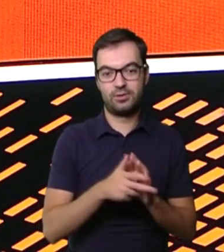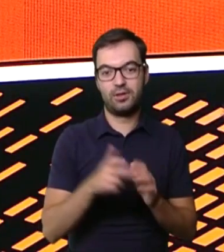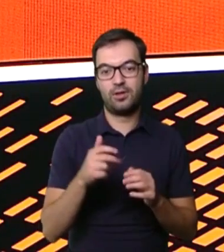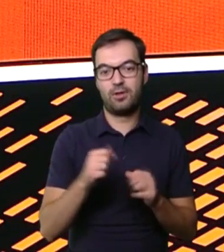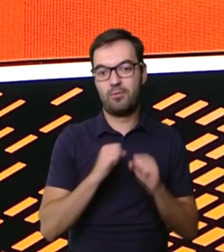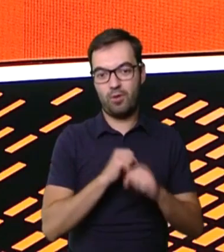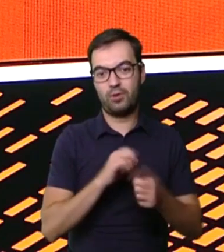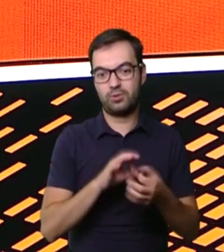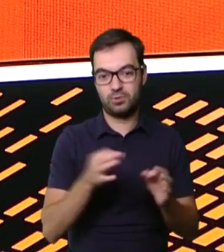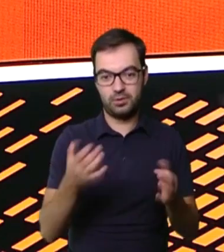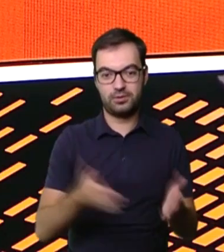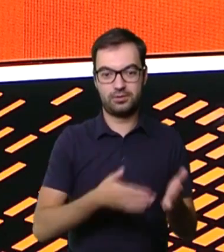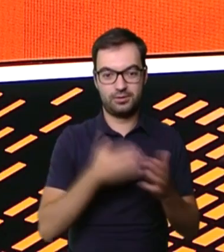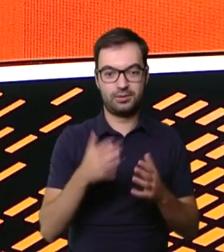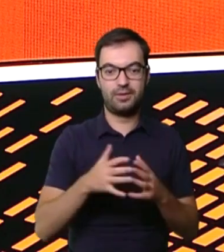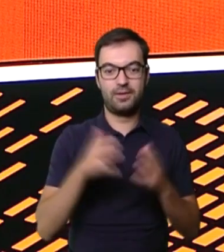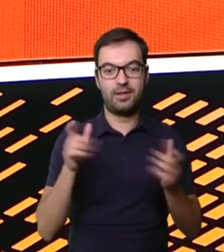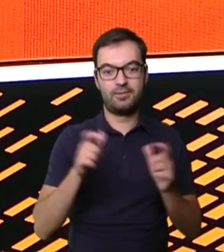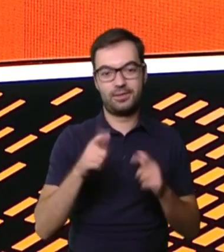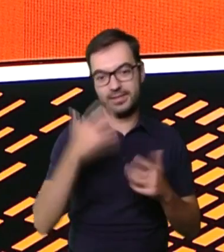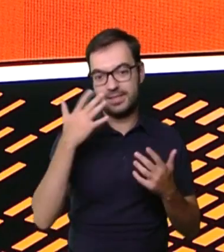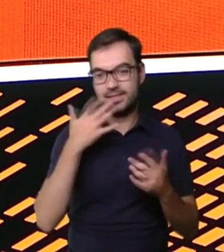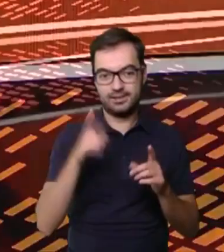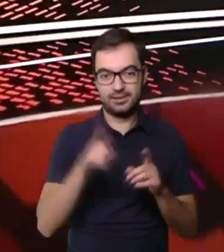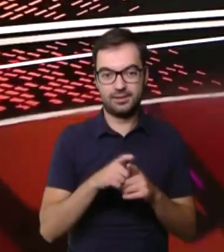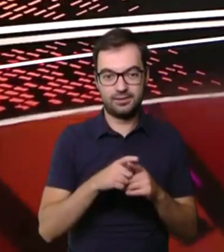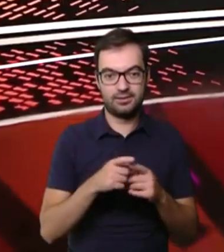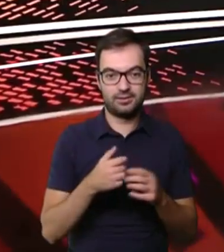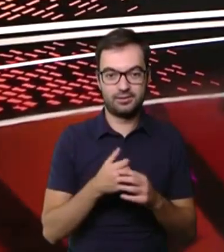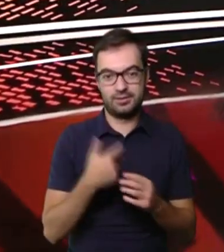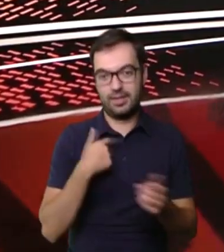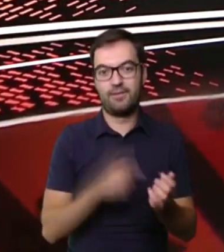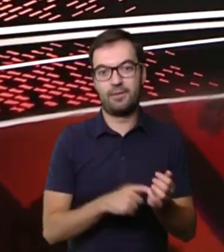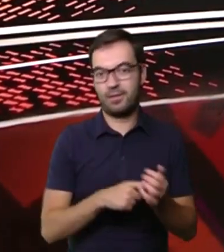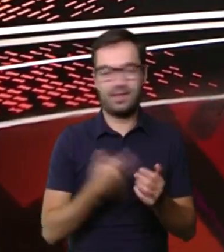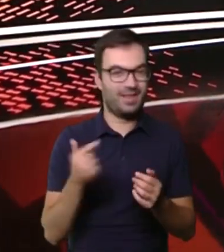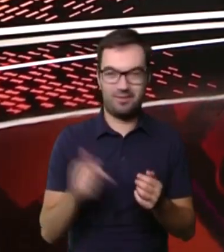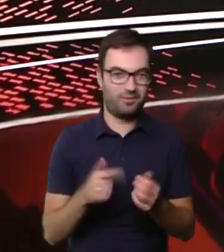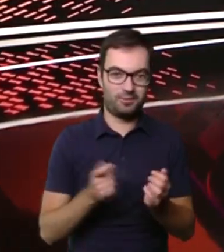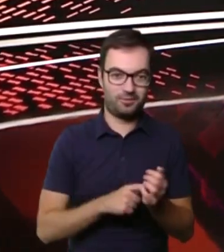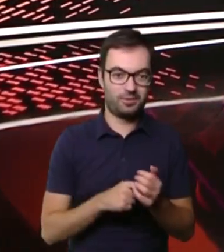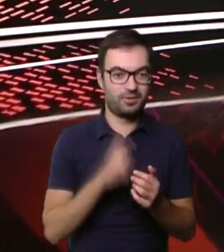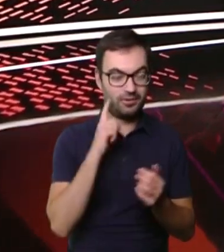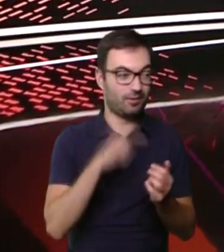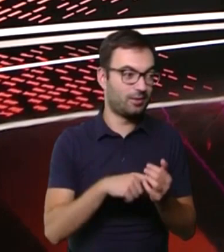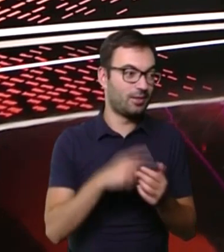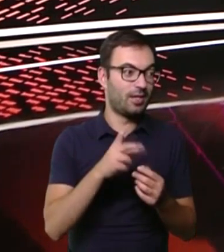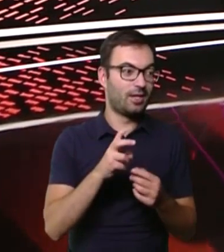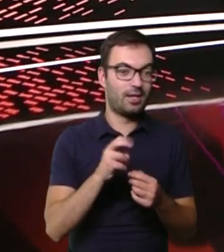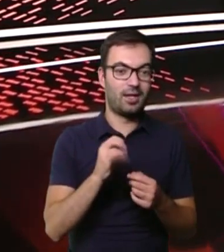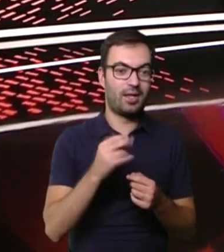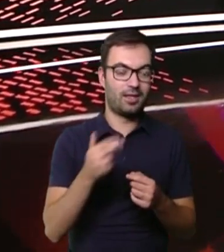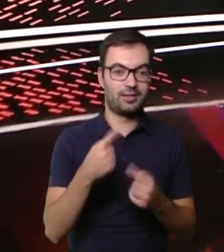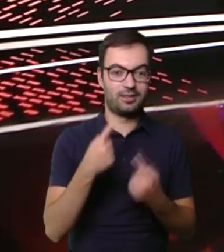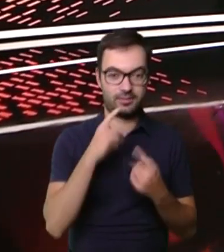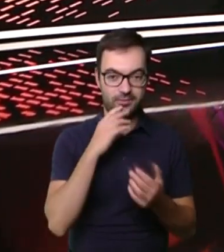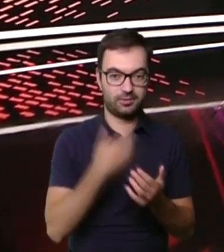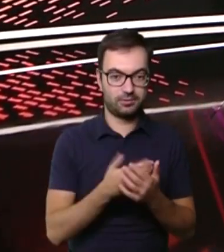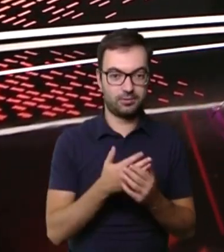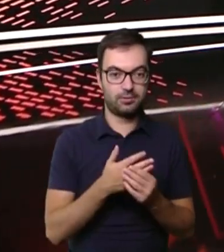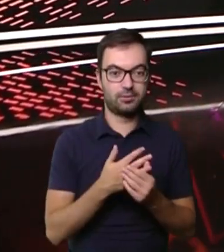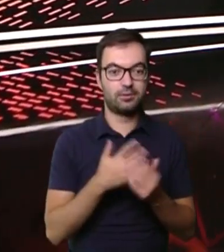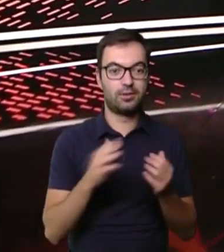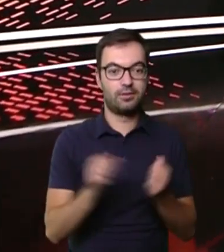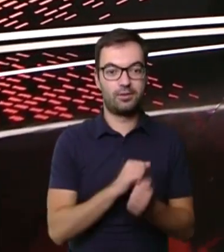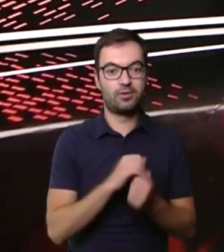więc później przy kolejnej dużej imprezie też tego, mówiąc brzydko, wymagamy, chociaż nie powinniśmy. Tym bardziej, że Vital sam powiedział, ale że będziemy grać